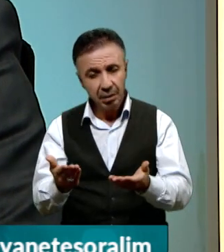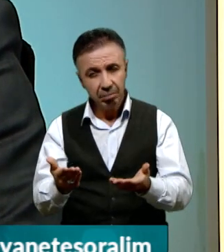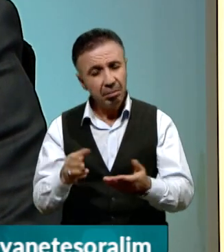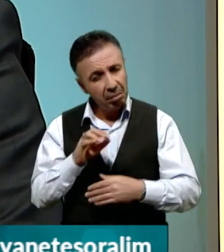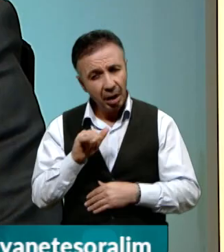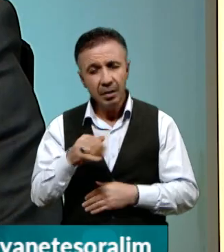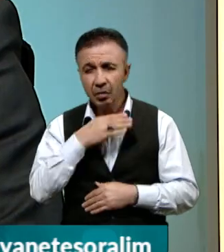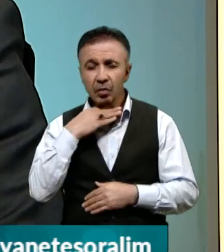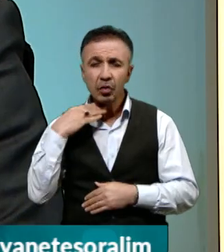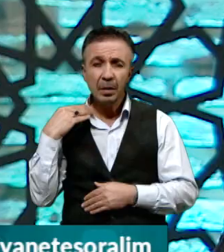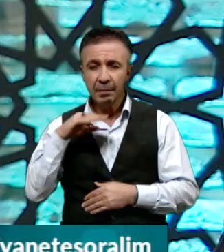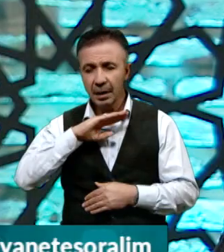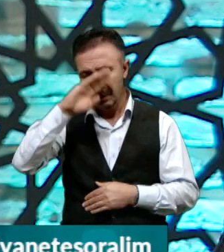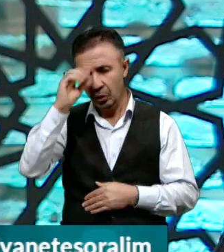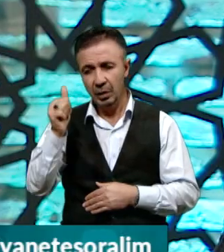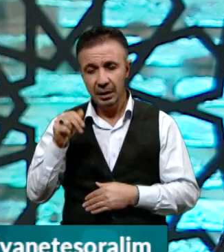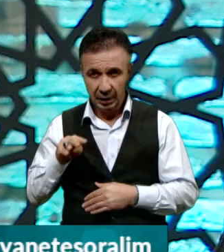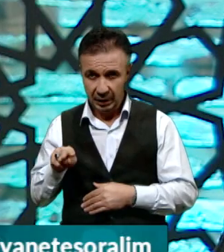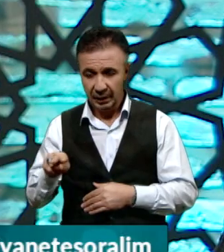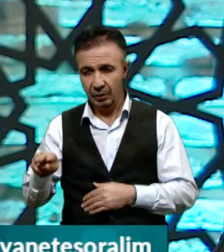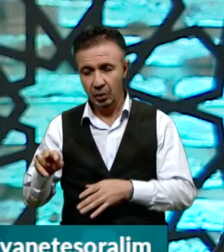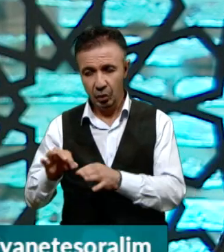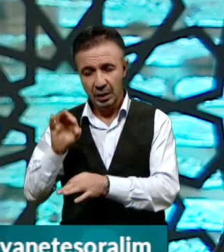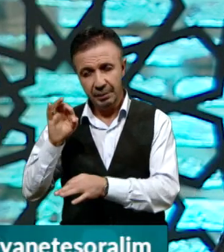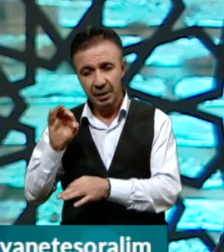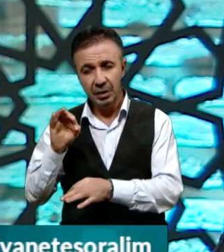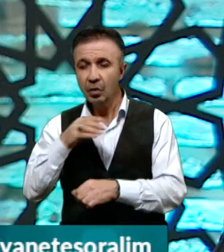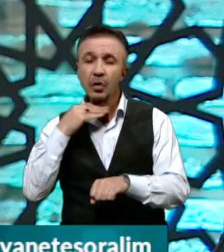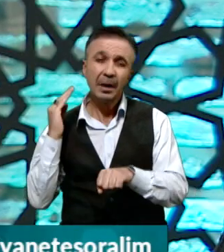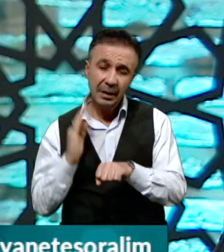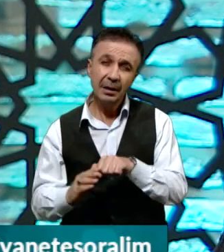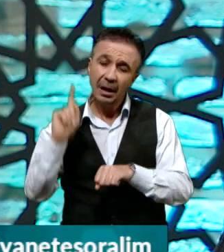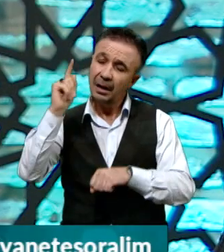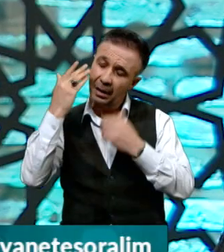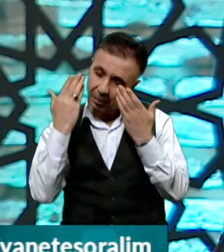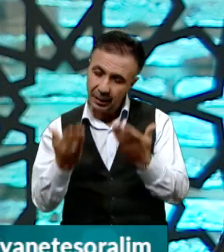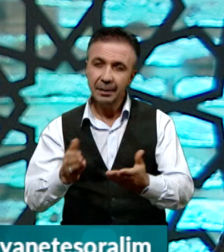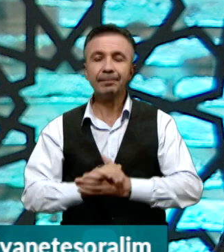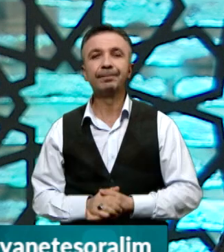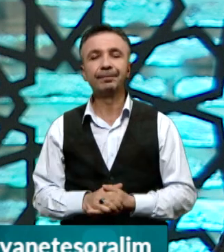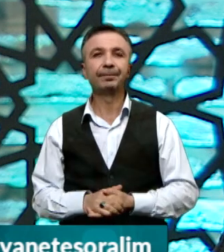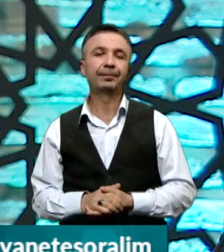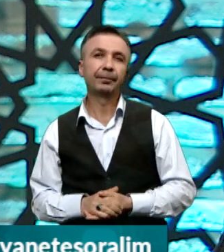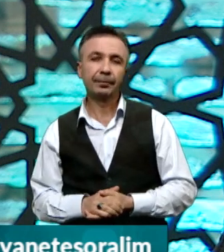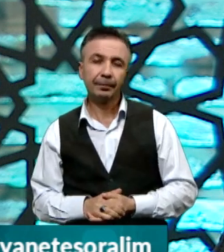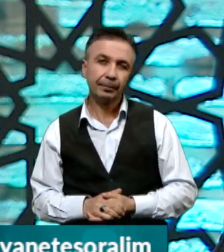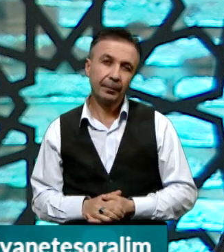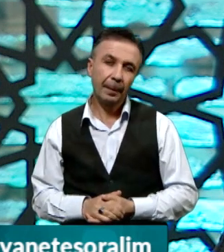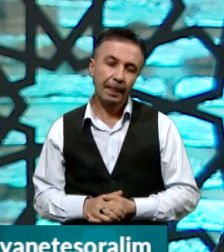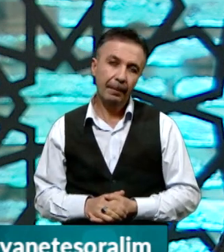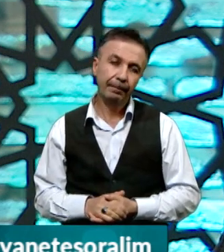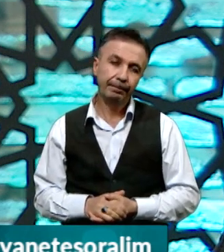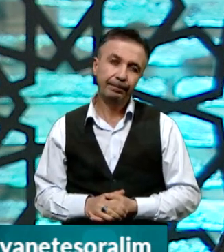kurban günlerinde seferi mesafede bir kişi kurban keserse kurban ibareti ne yapılmıştır? Geçerli olmuştur. Allah kabul etsin. Aha.